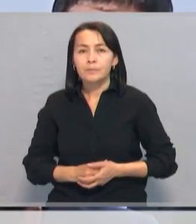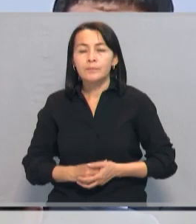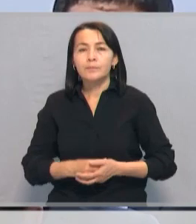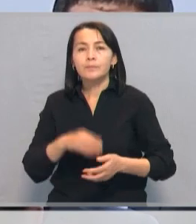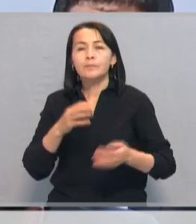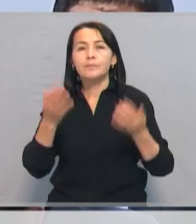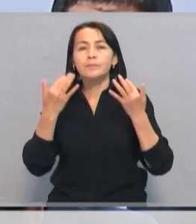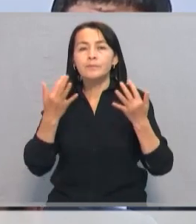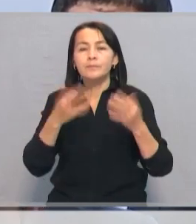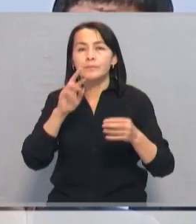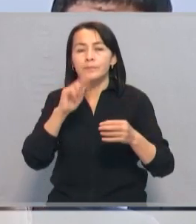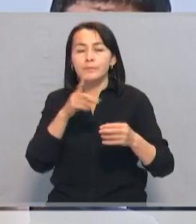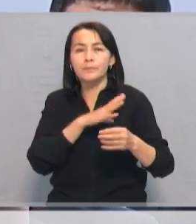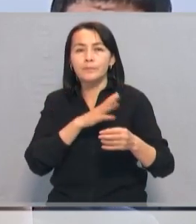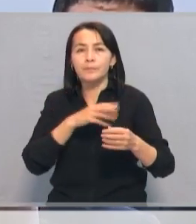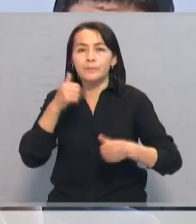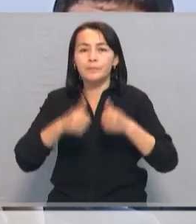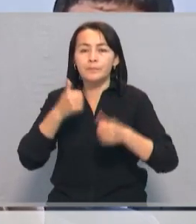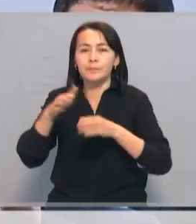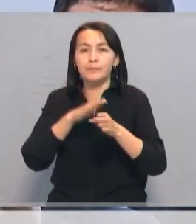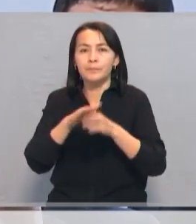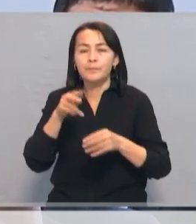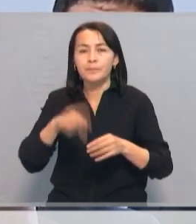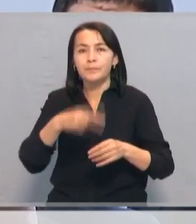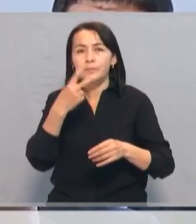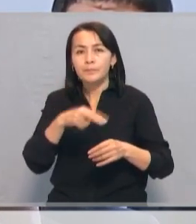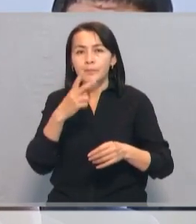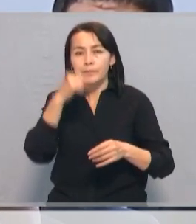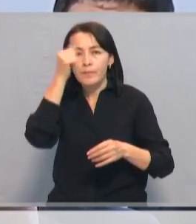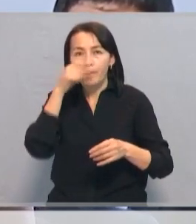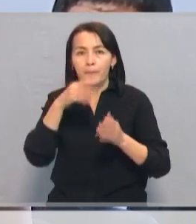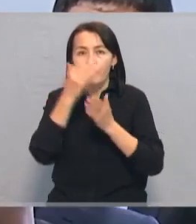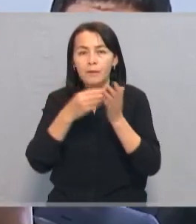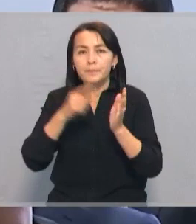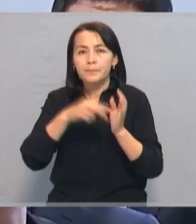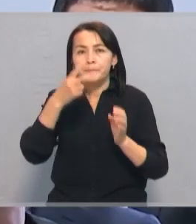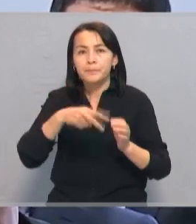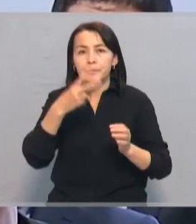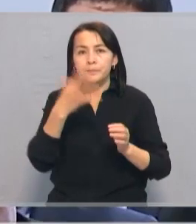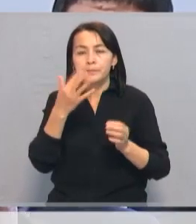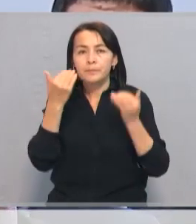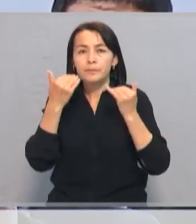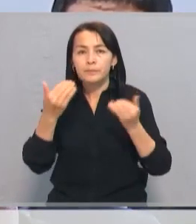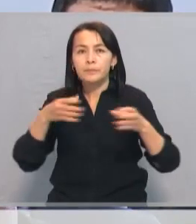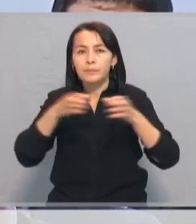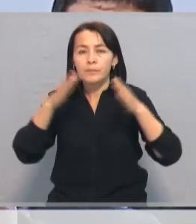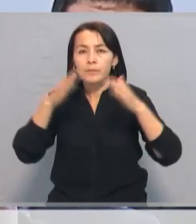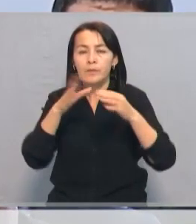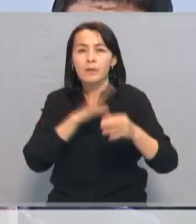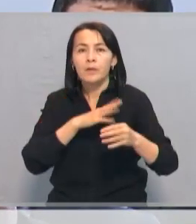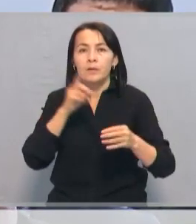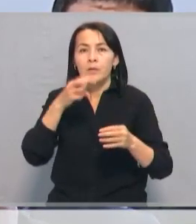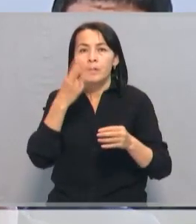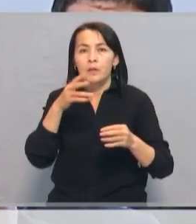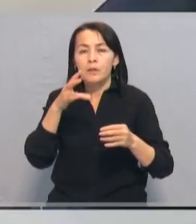Выявлен ряд недостатков по нескольким конкурсам, проведенным в 2021 году по программе 7-20-25. Отделом жилья выявлено 103